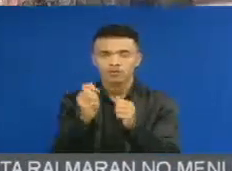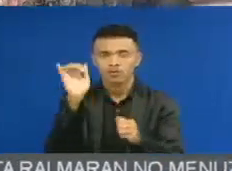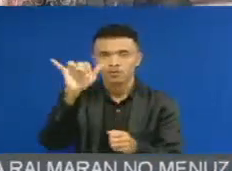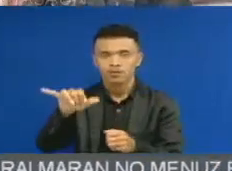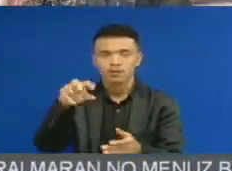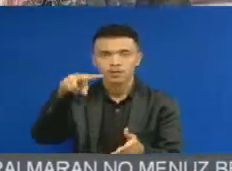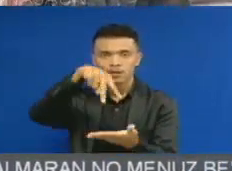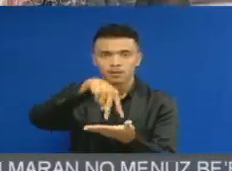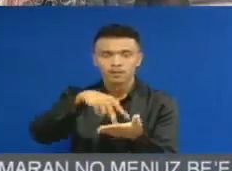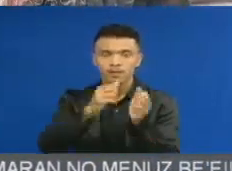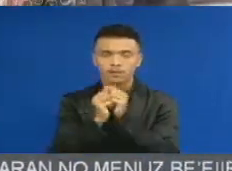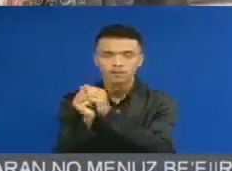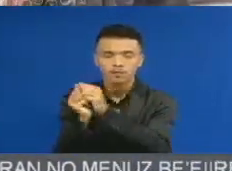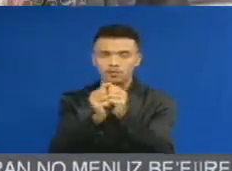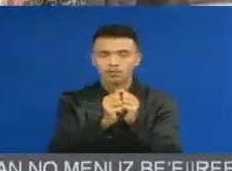América muito rocira.